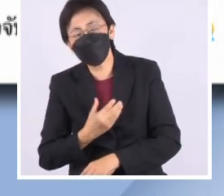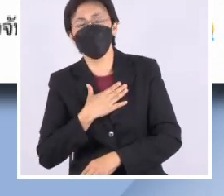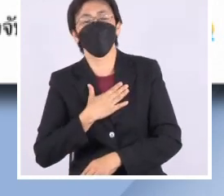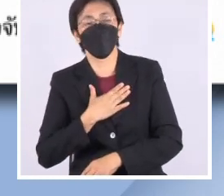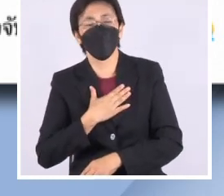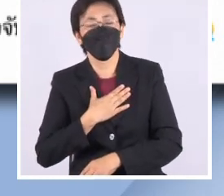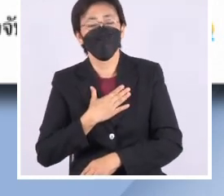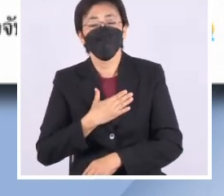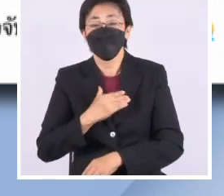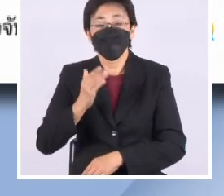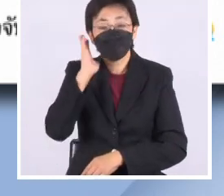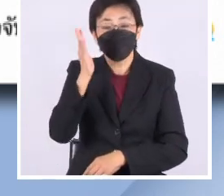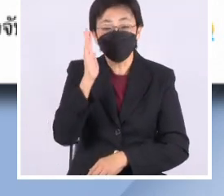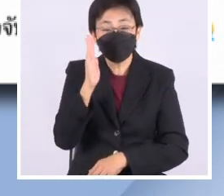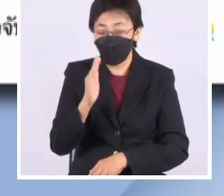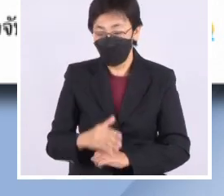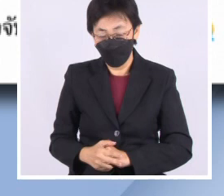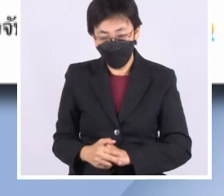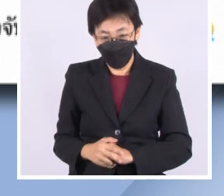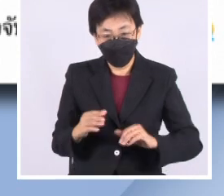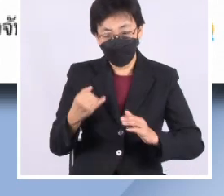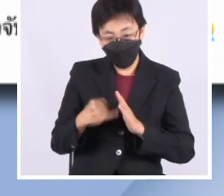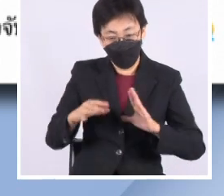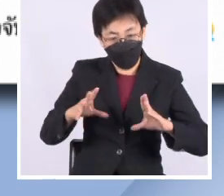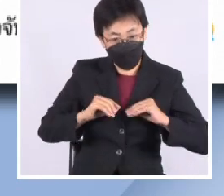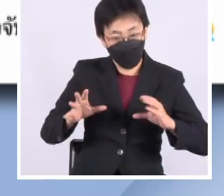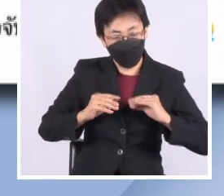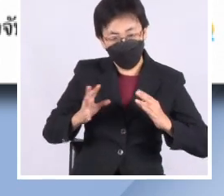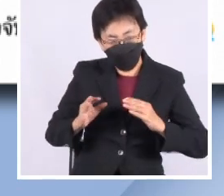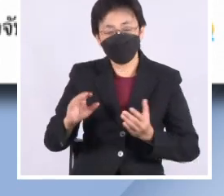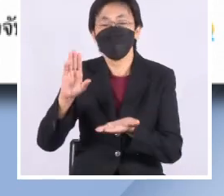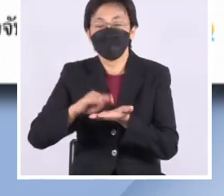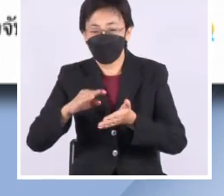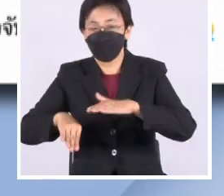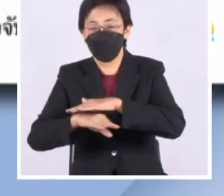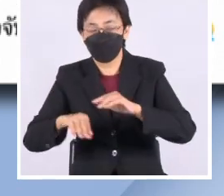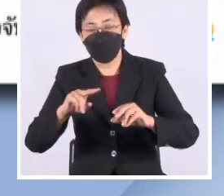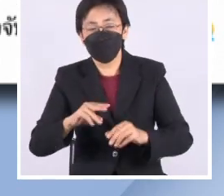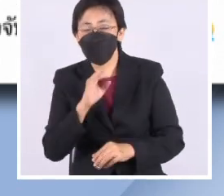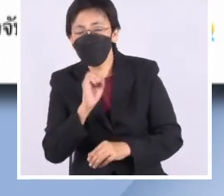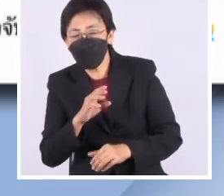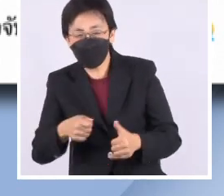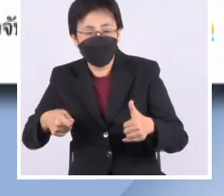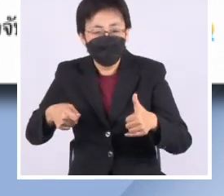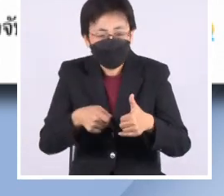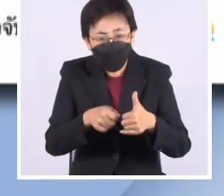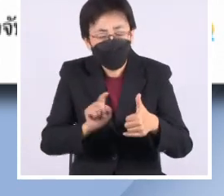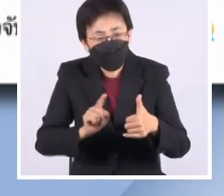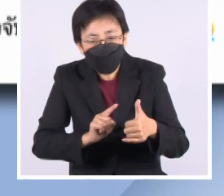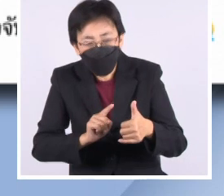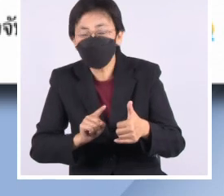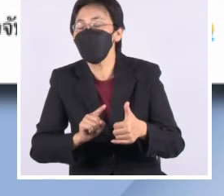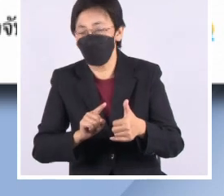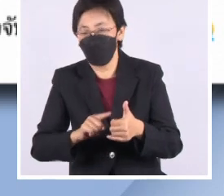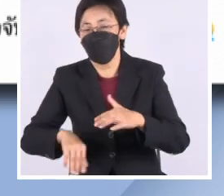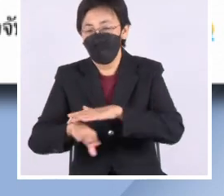าคเศษเจ้าหน้าที่ตำรวจไม่ปักใจเชื่อนะคะทุกอย่างมีหลักฐานทางนิติวิทยาศาสตร์ต่อให้บอกไม่ตั้งใจฆ่าสุดท้ายก็ข้อหาต่